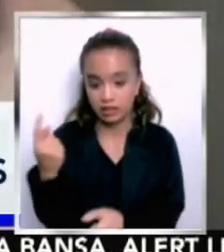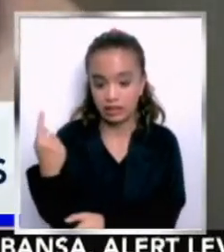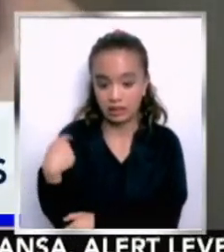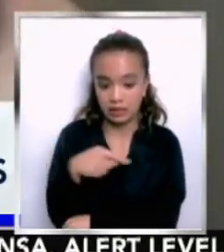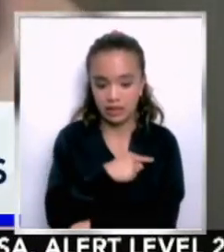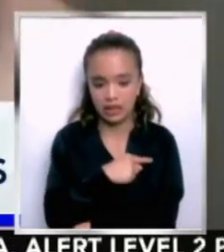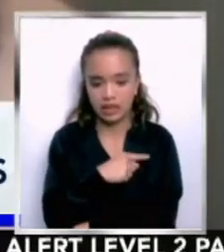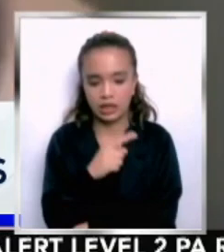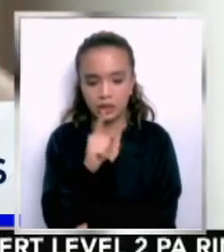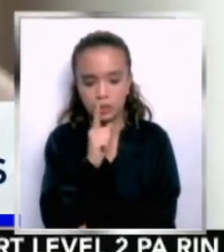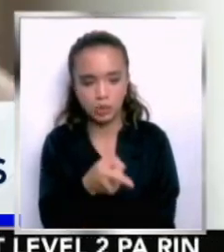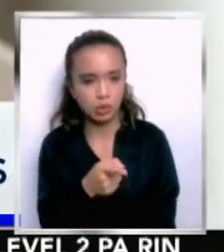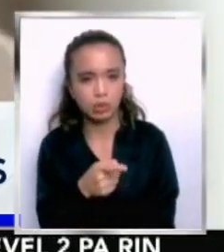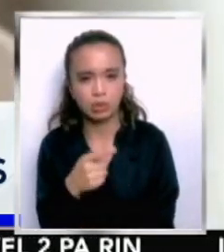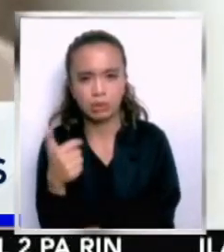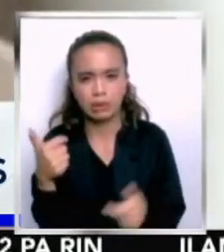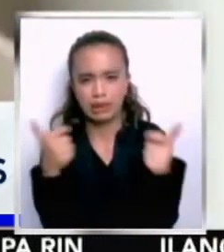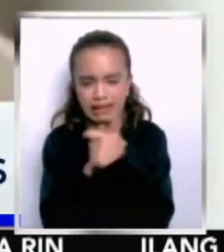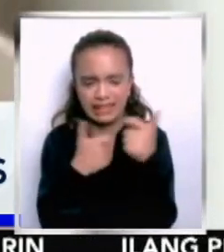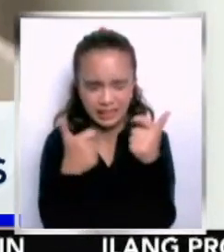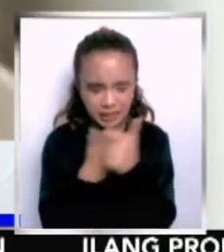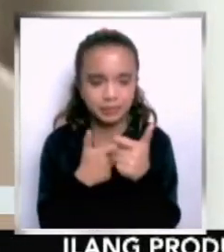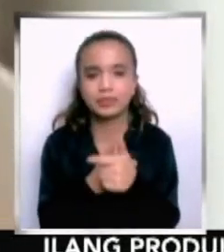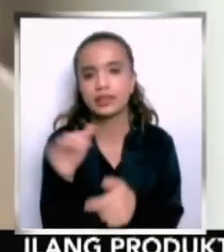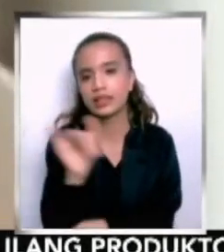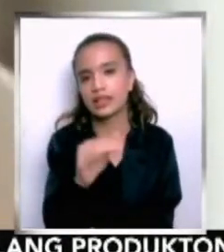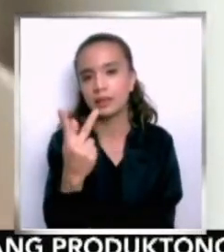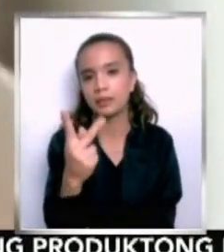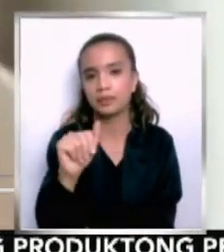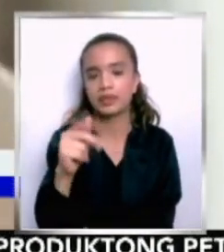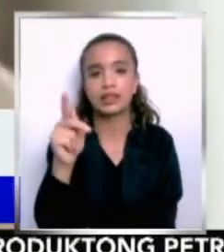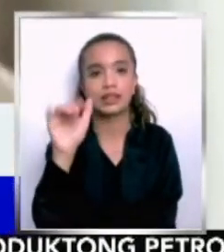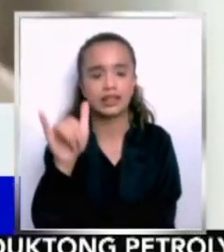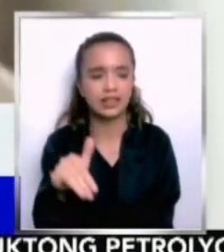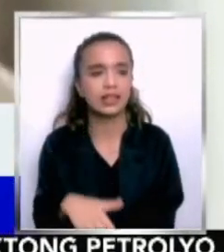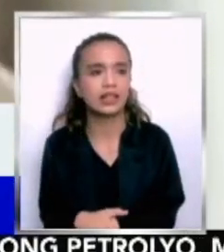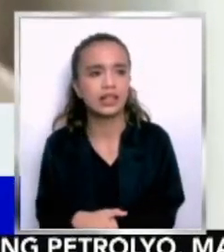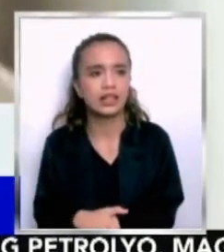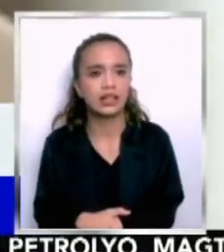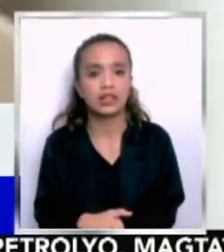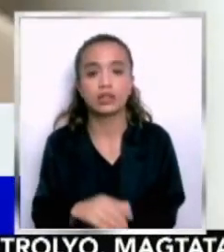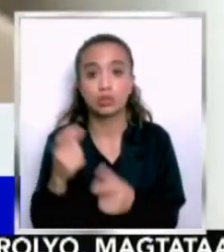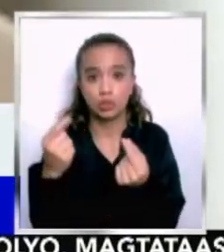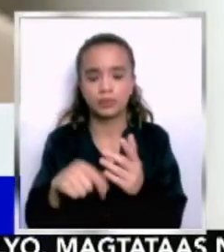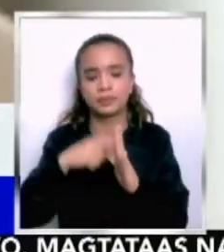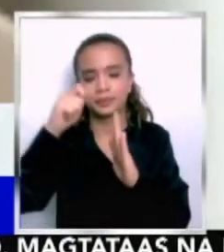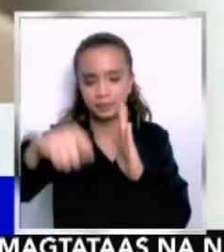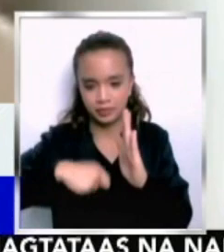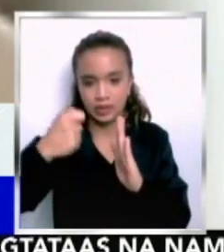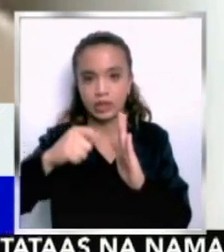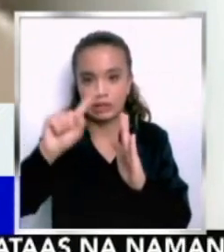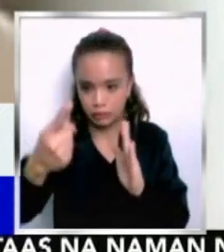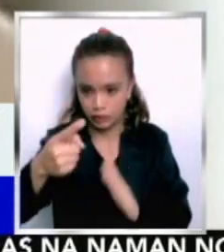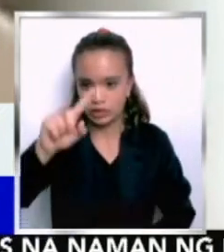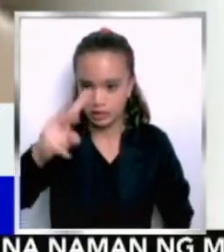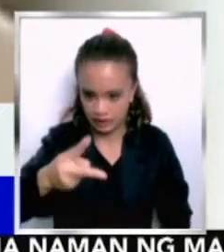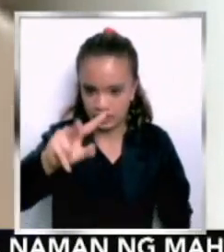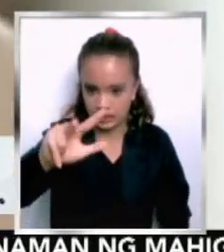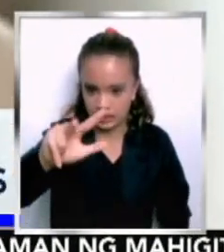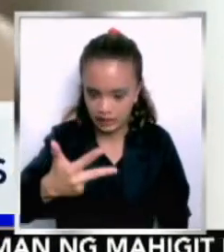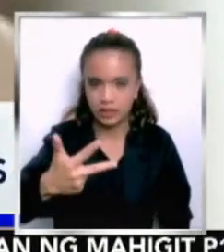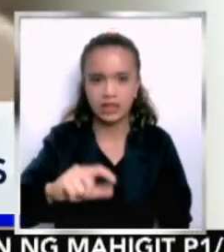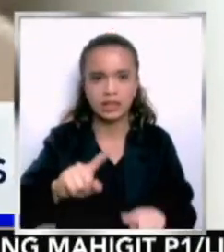sabog, kakatawa. Katulad ni Kakay tsaka ni Kay, kada take, kada kuya, take one, take two, take three, iniiba palagi